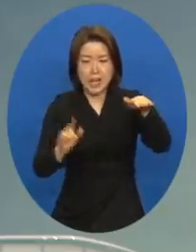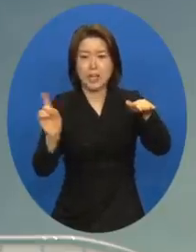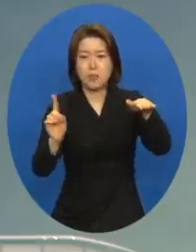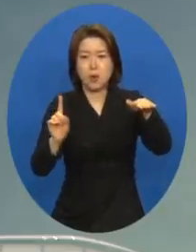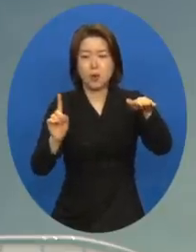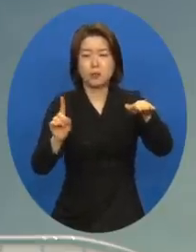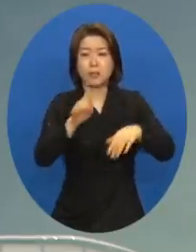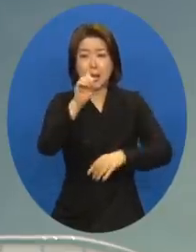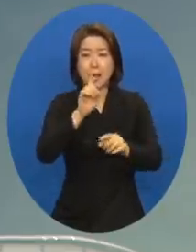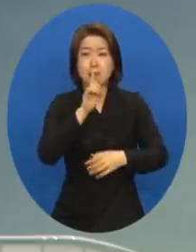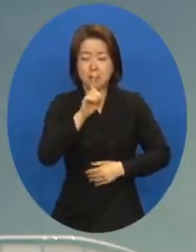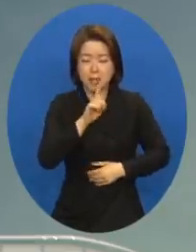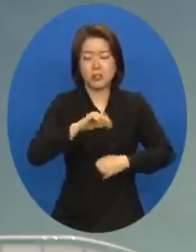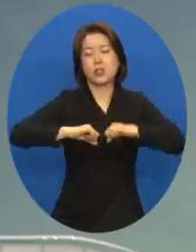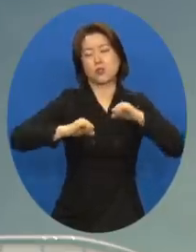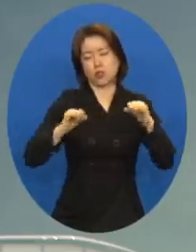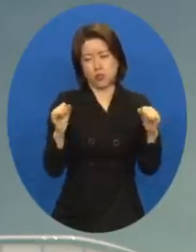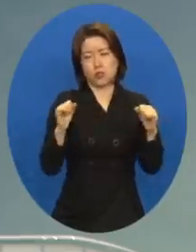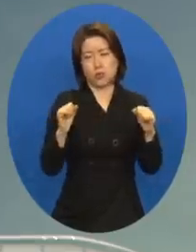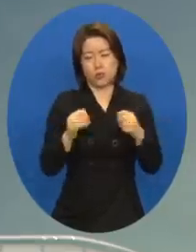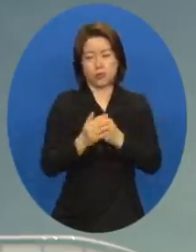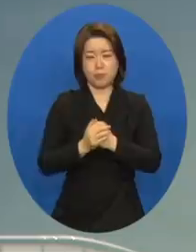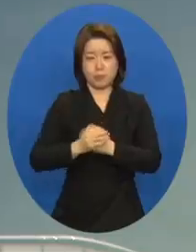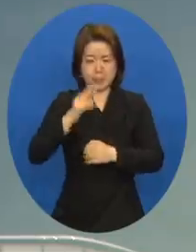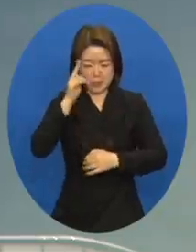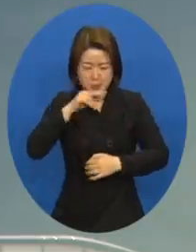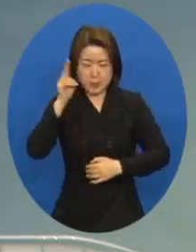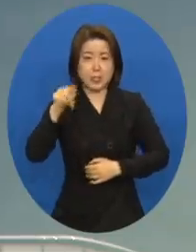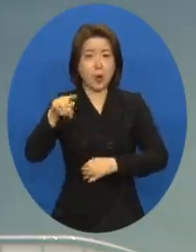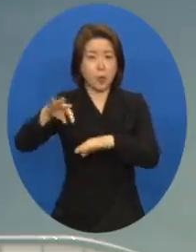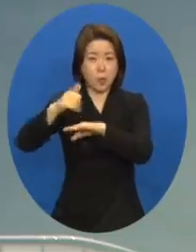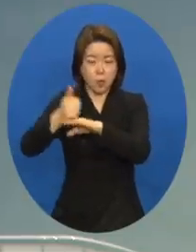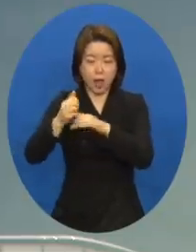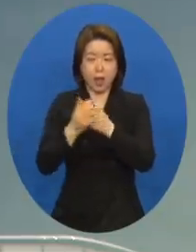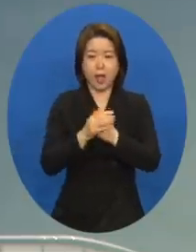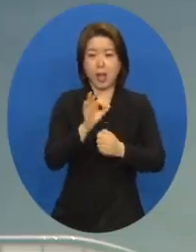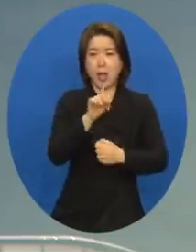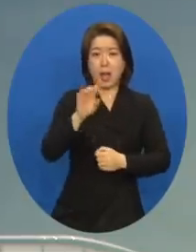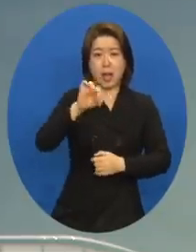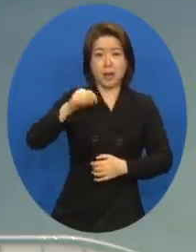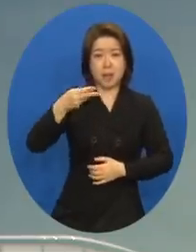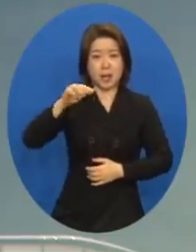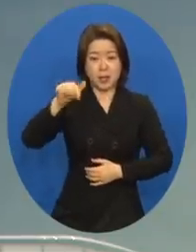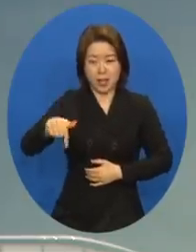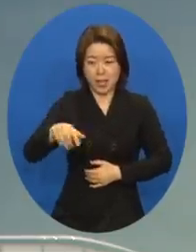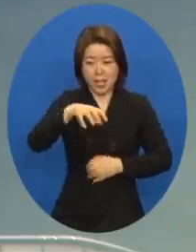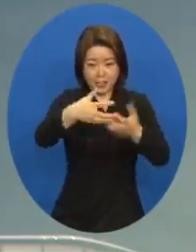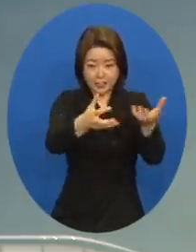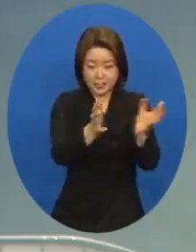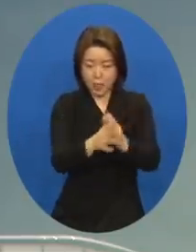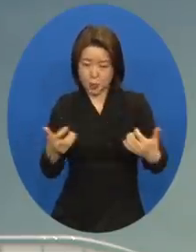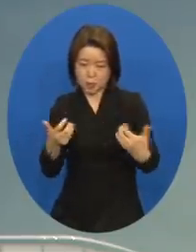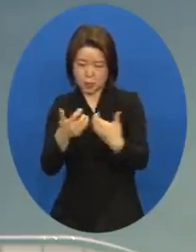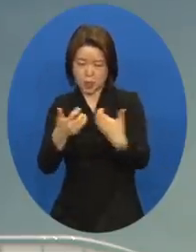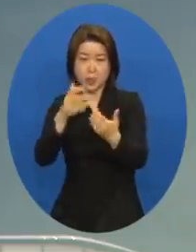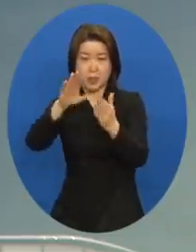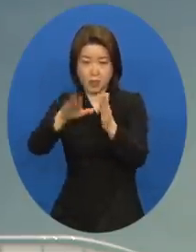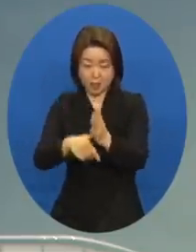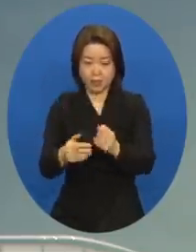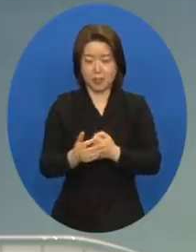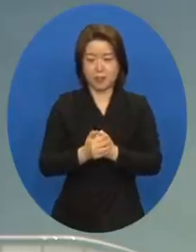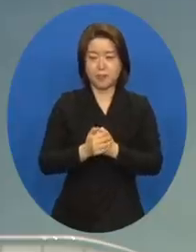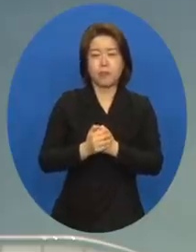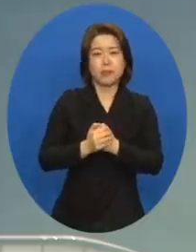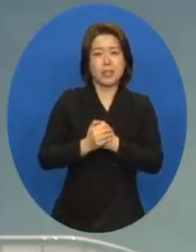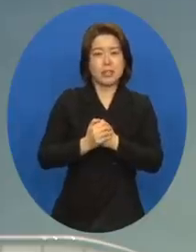있습니다. 사울 왕이 아말렉과 전쟁을 할 때 하나님께서 사무엘을 통하여